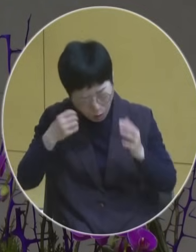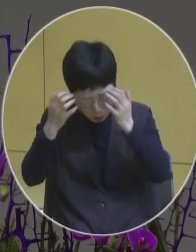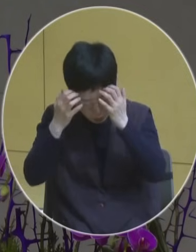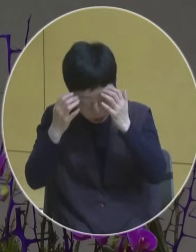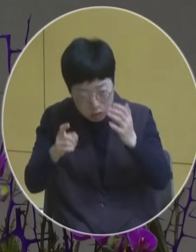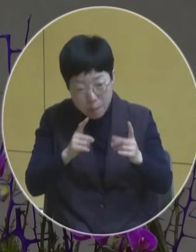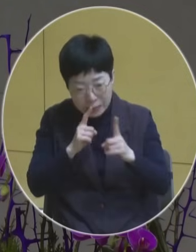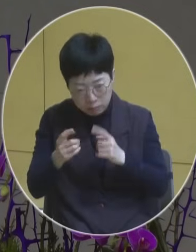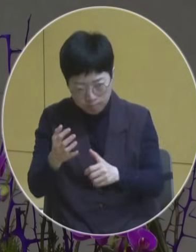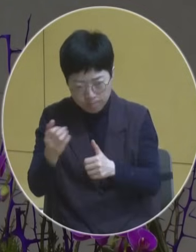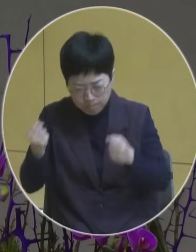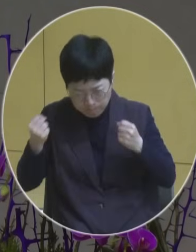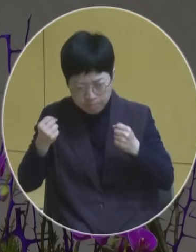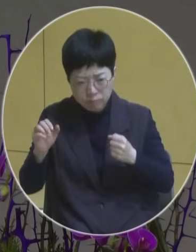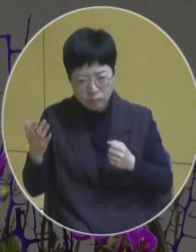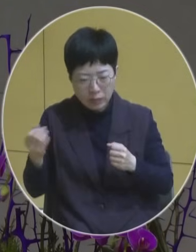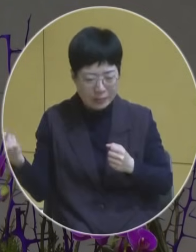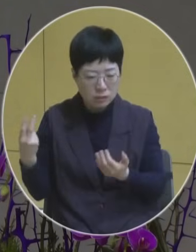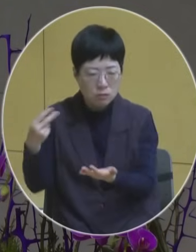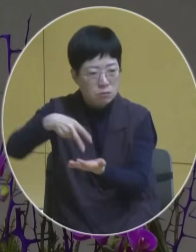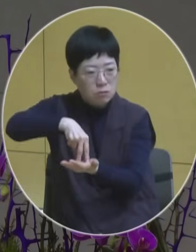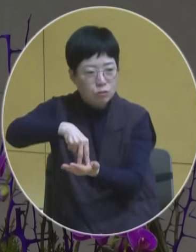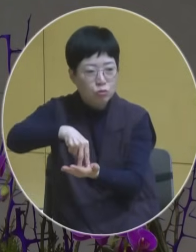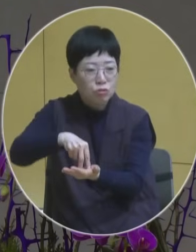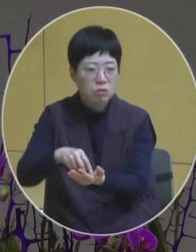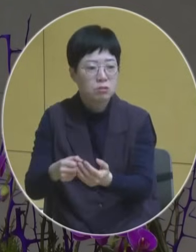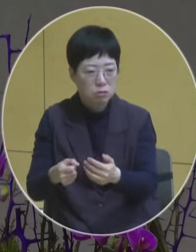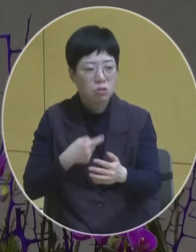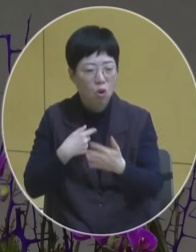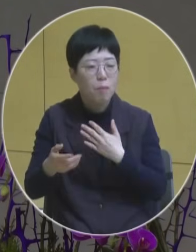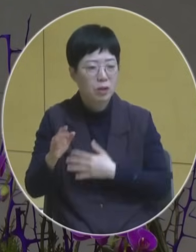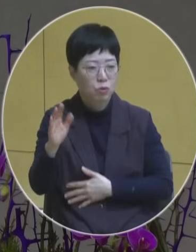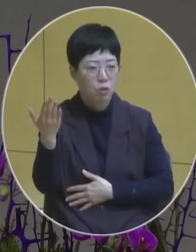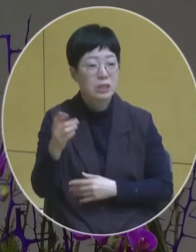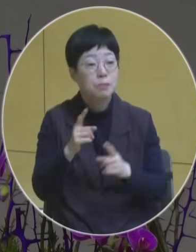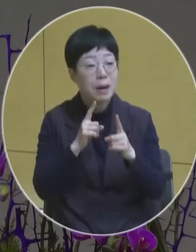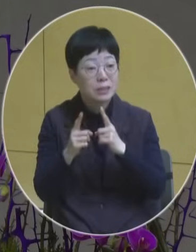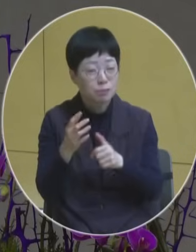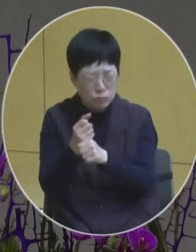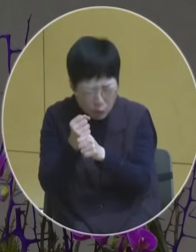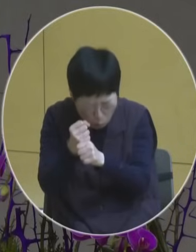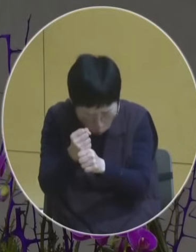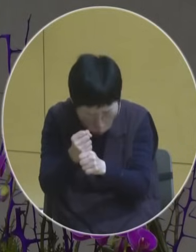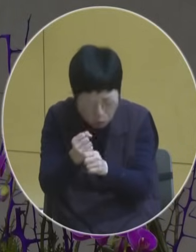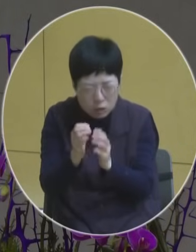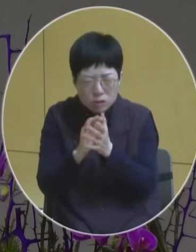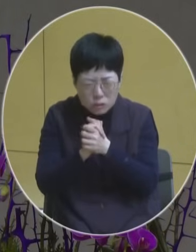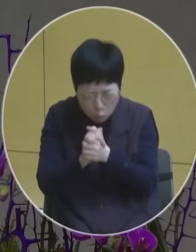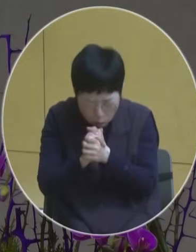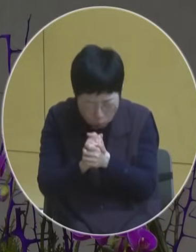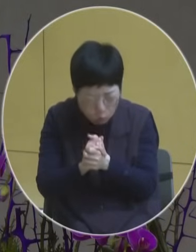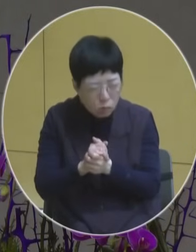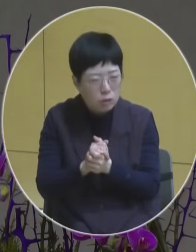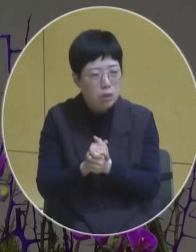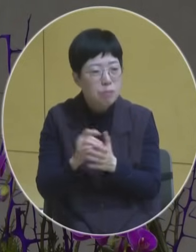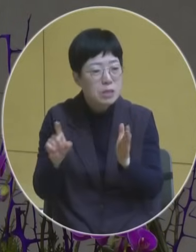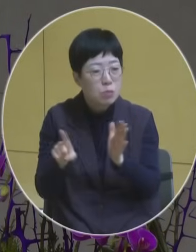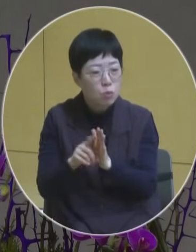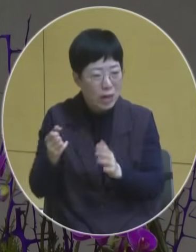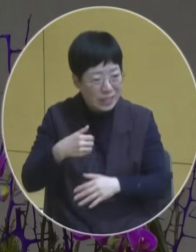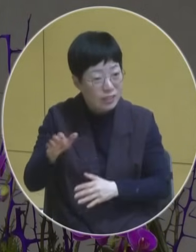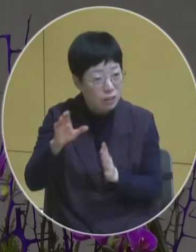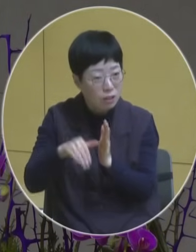말씀이 얼마나 나에게 힘이 되고 다시 일어서게 하는지 우리 경험하지 않습니까? 그 말씀 붙들고 기도하고 나아갈 때, 믿음으로 나갈